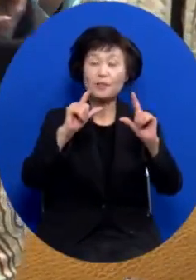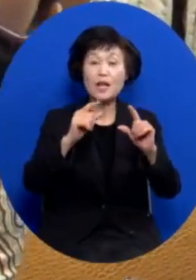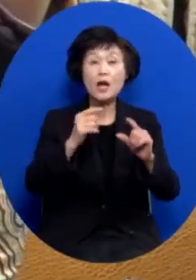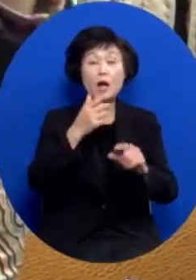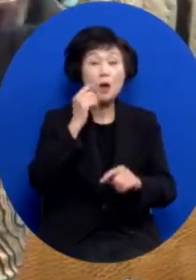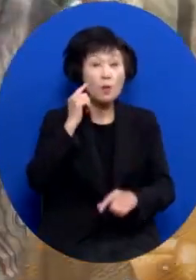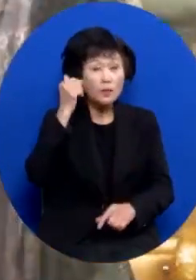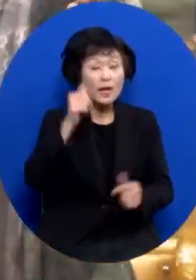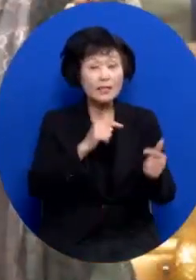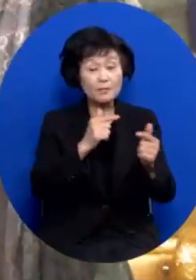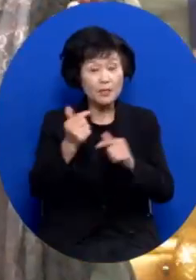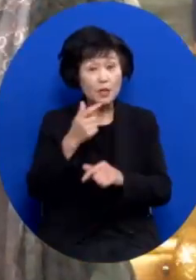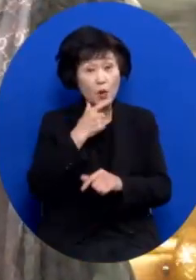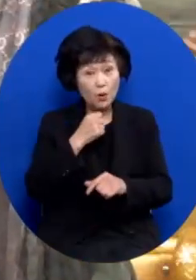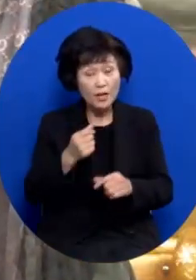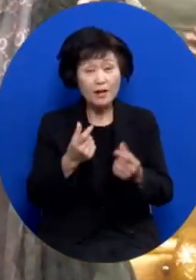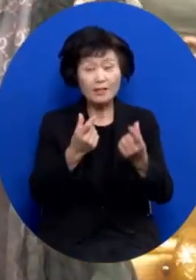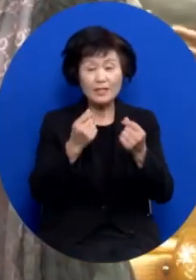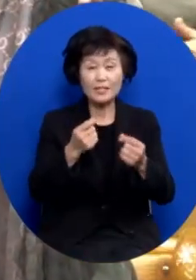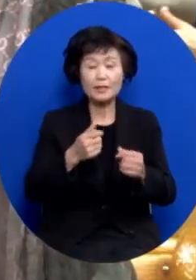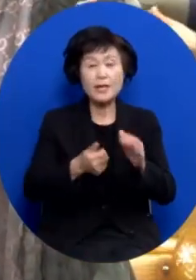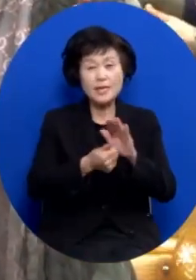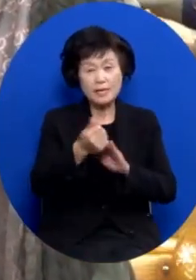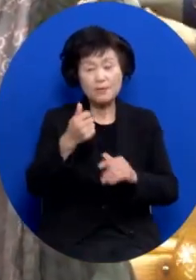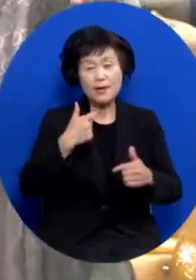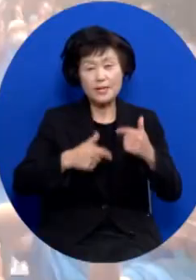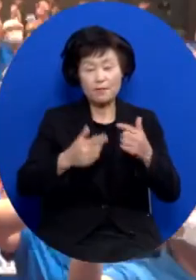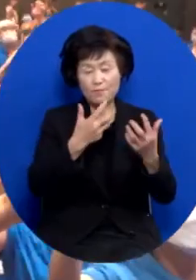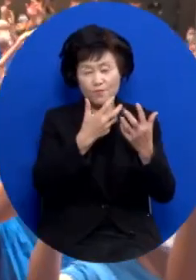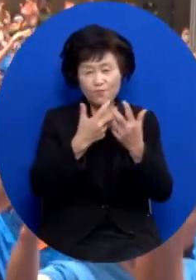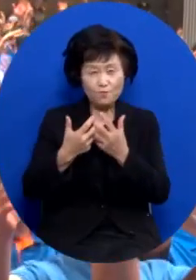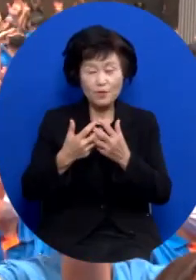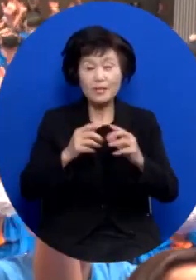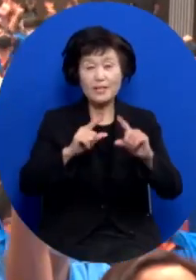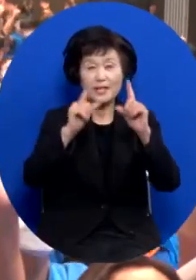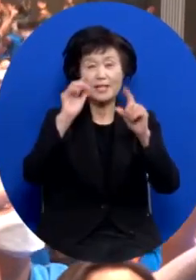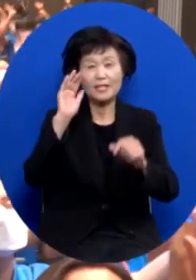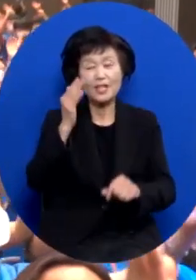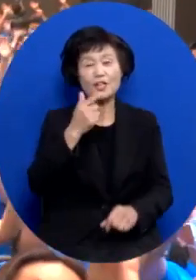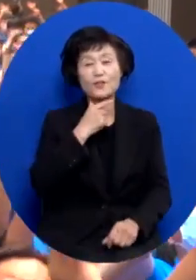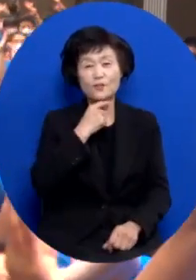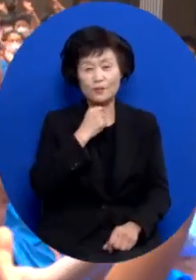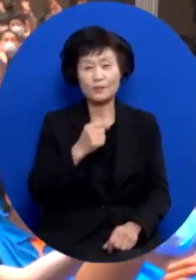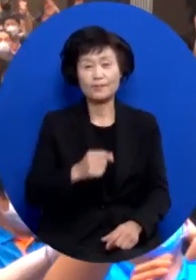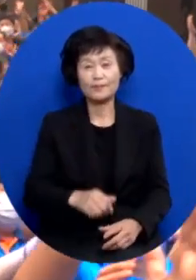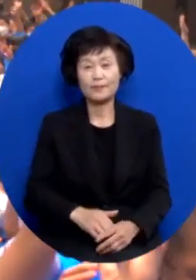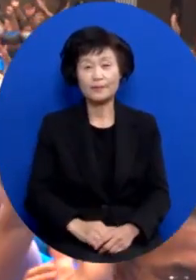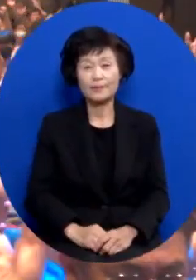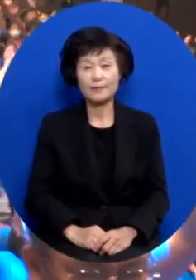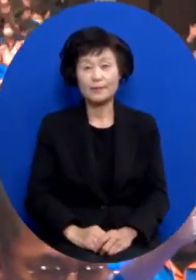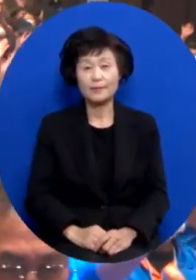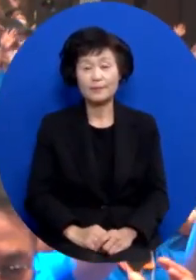바람처럼 희망과 기쁨으로 가득 찬 한 해가 되길 기대합니다. CTS 뉴스 김유경입니다.